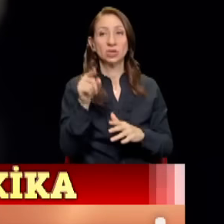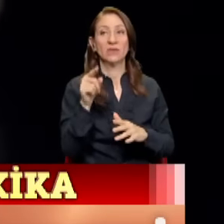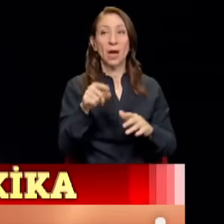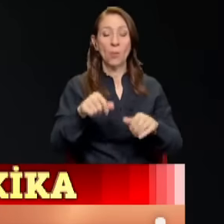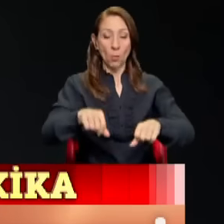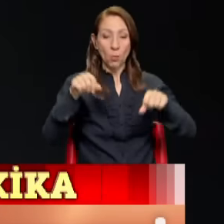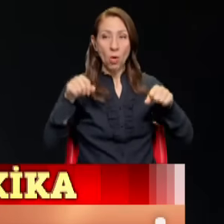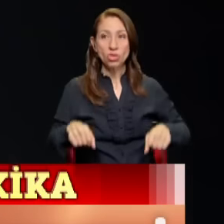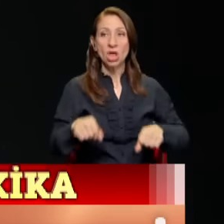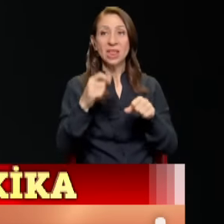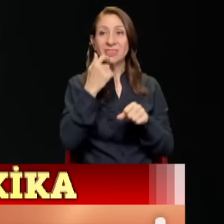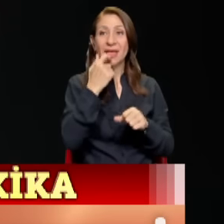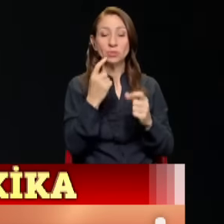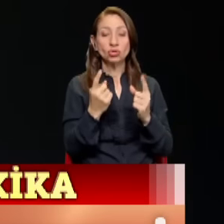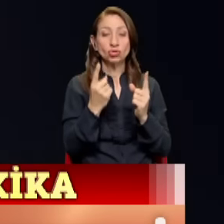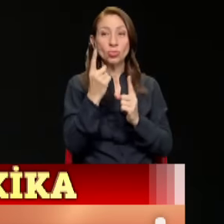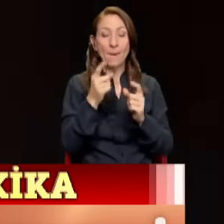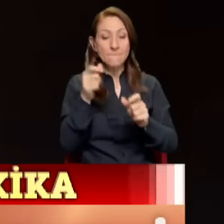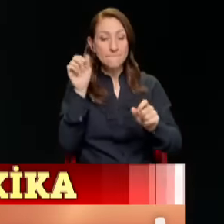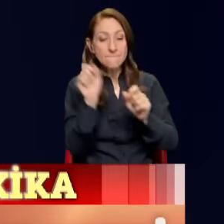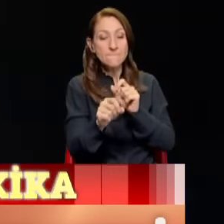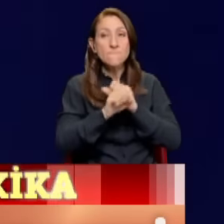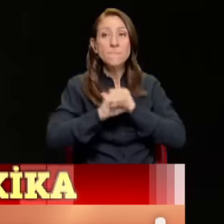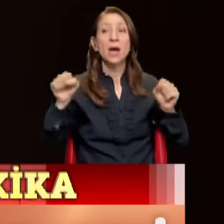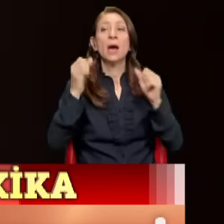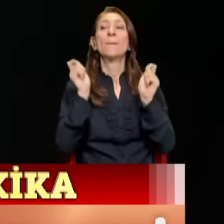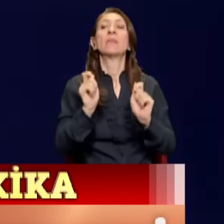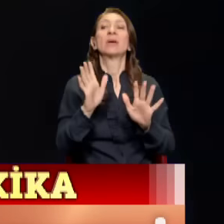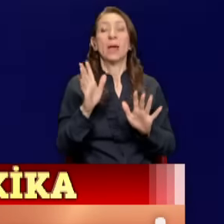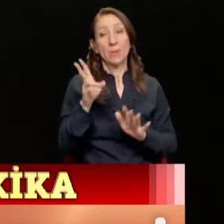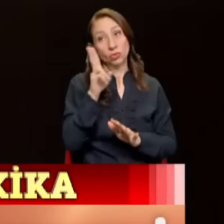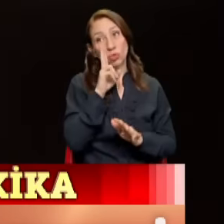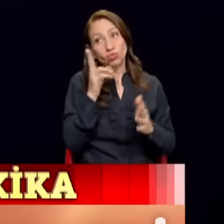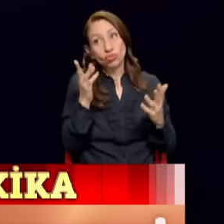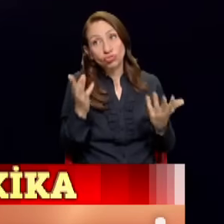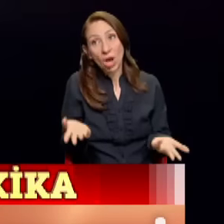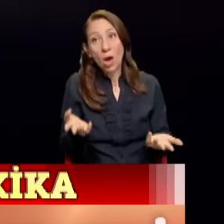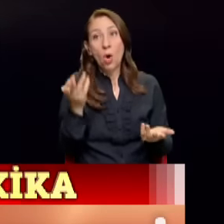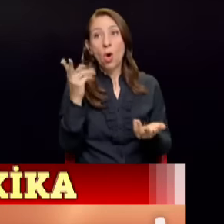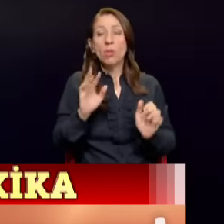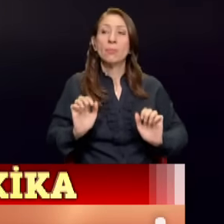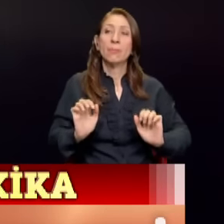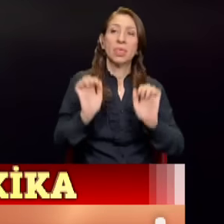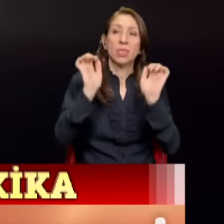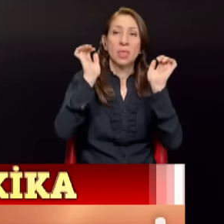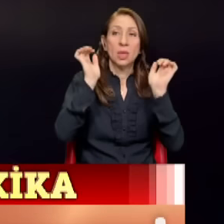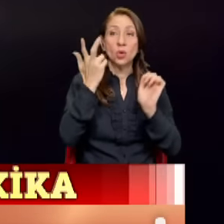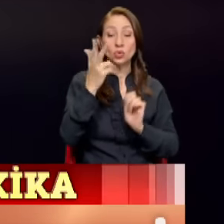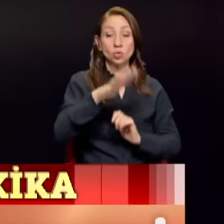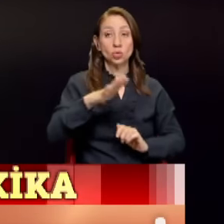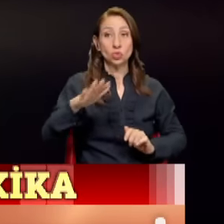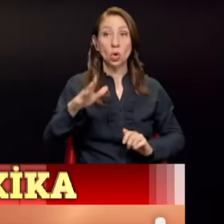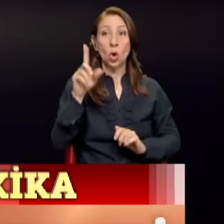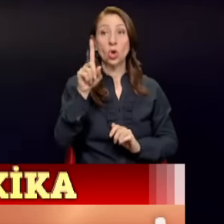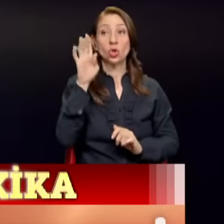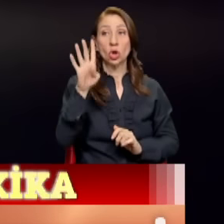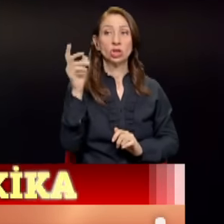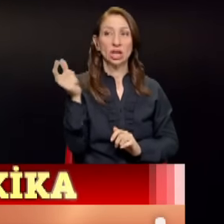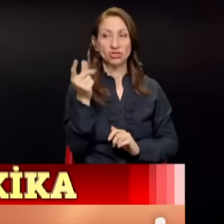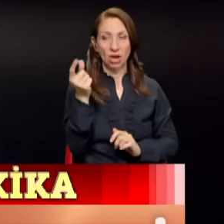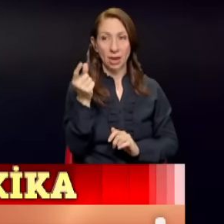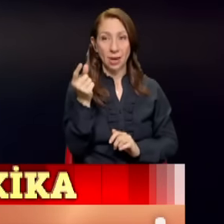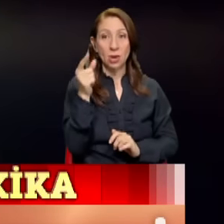botları o Demir çubuklarla patlatılmış tı ama Neticede e ölüme terk edildi üçü çocuk 14